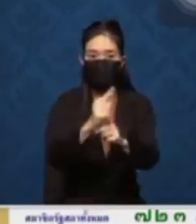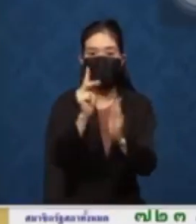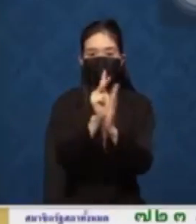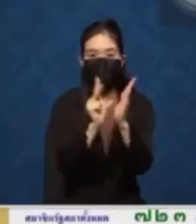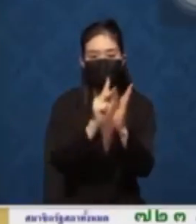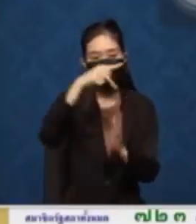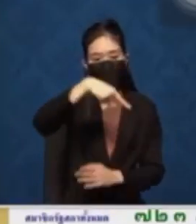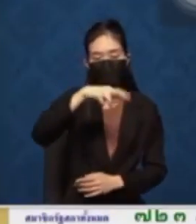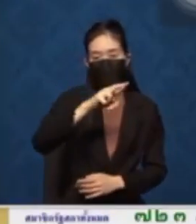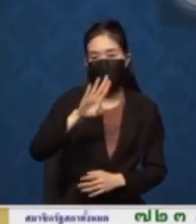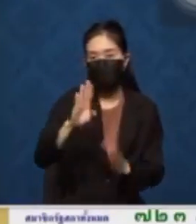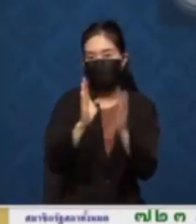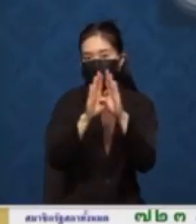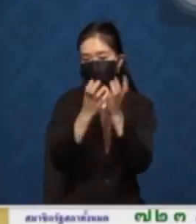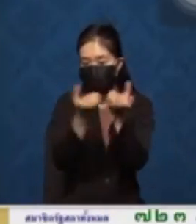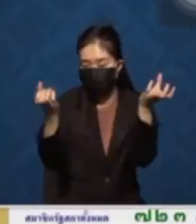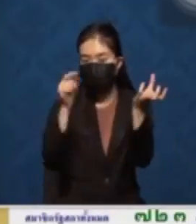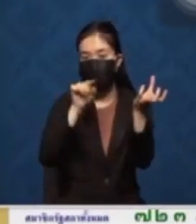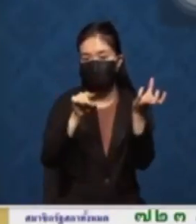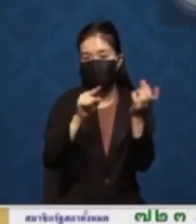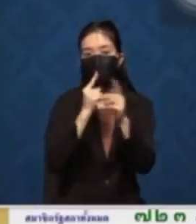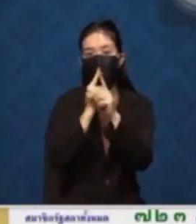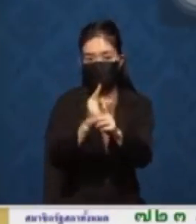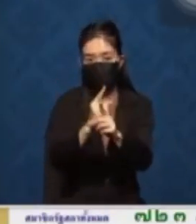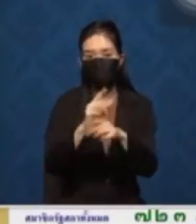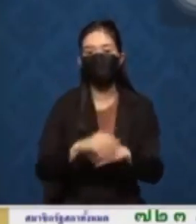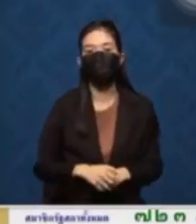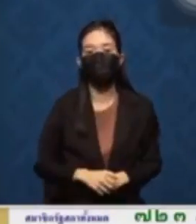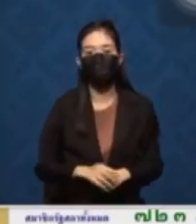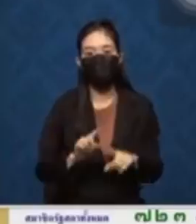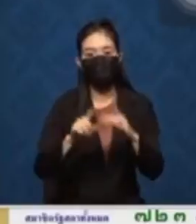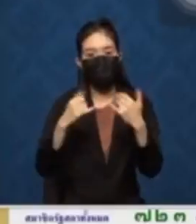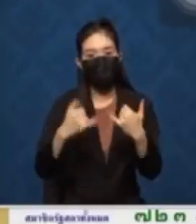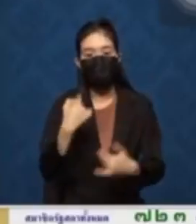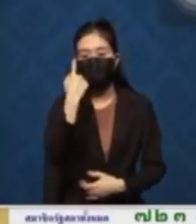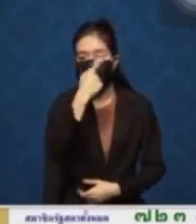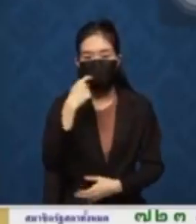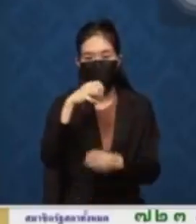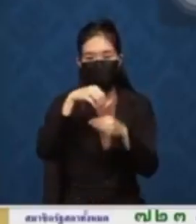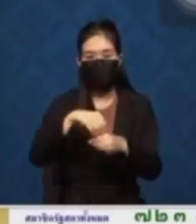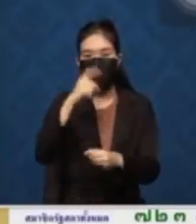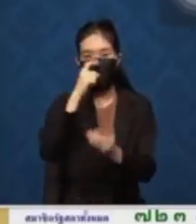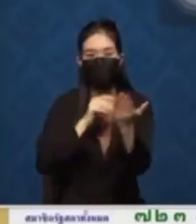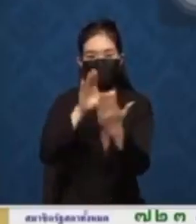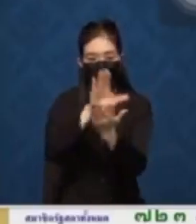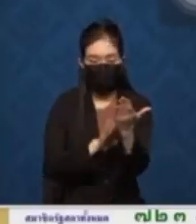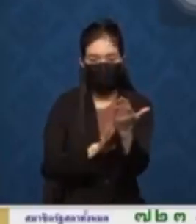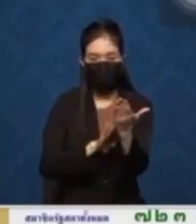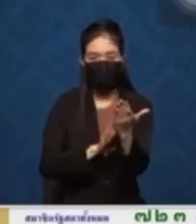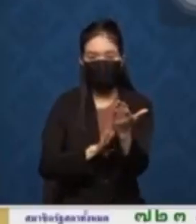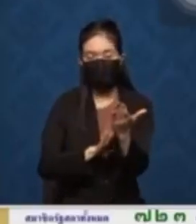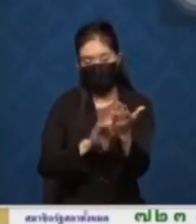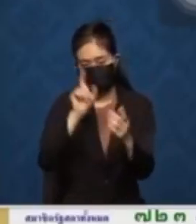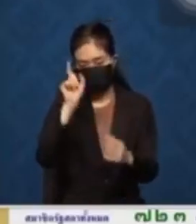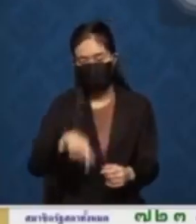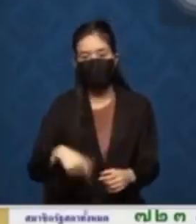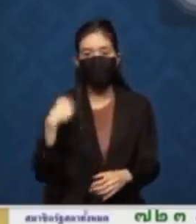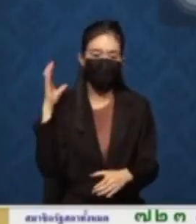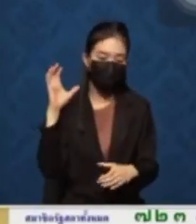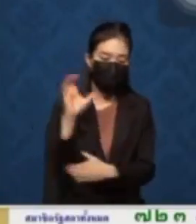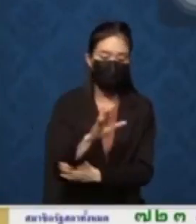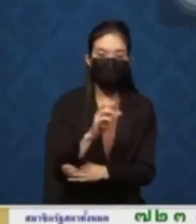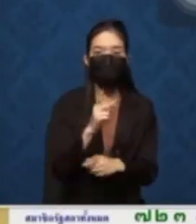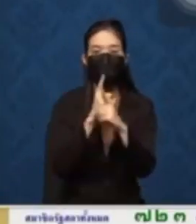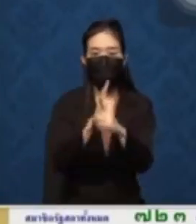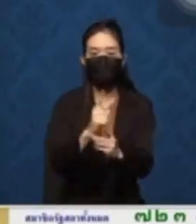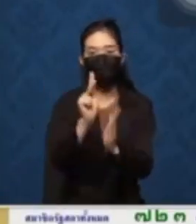ที่เป็นกลางจริงและก็ระบบที่เป็นกลางนะครับที่ทุกคนไม่ว่าคุณจะเป็นใครในประเทศนี้นะครับก็ต้องอยู่ภายใต้การบังคับใช้ของกฎหมายทุกฉ